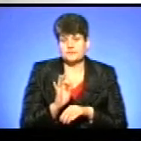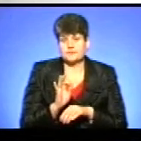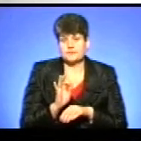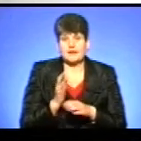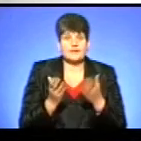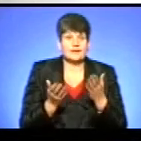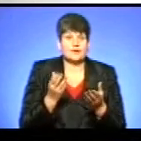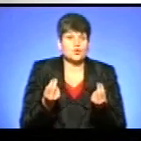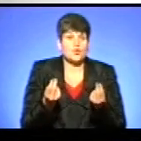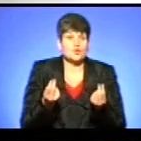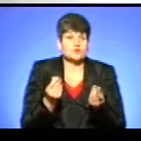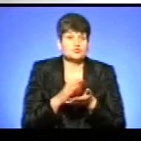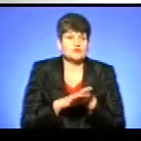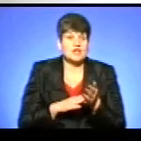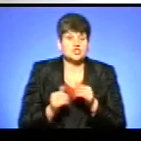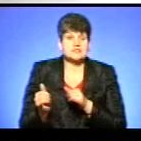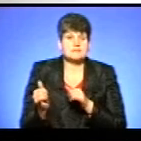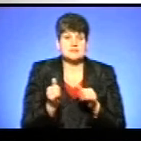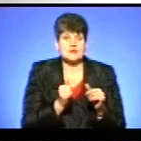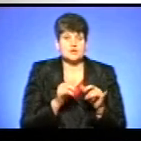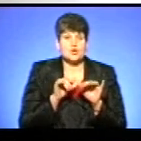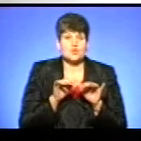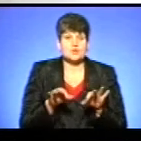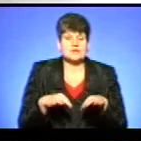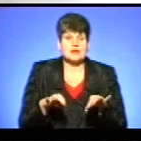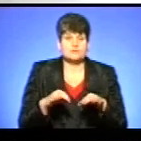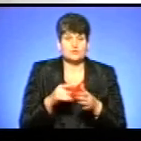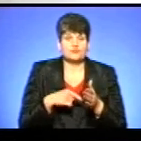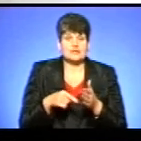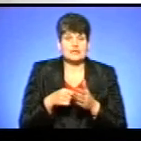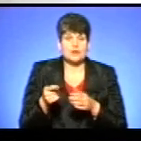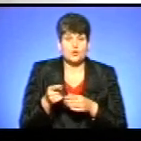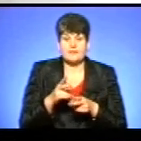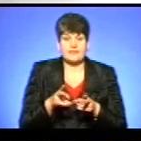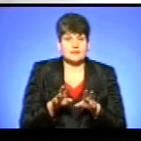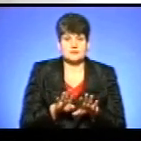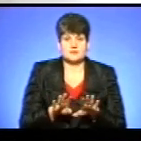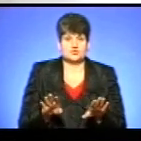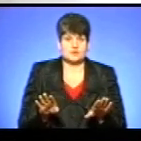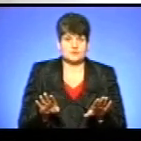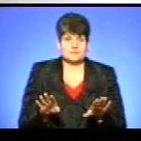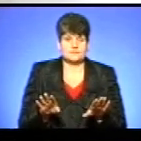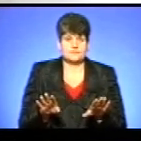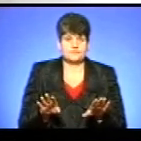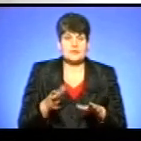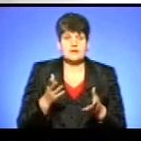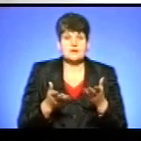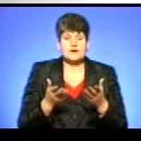якихось коштів для того, щоб далі забезпечити рух транспорту в місті Тернополі, не залишилося. Тобто,